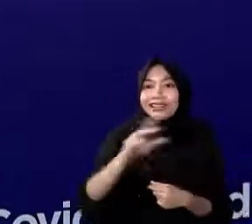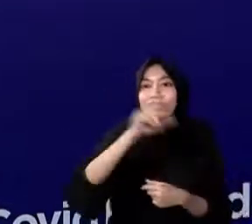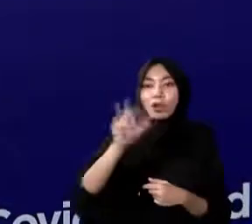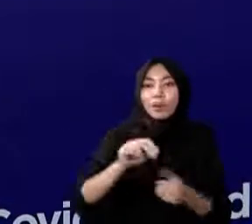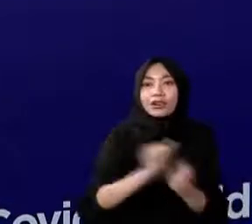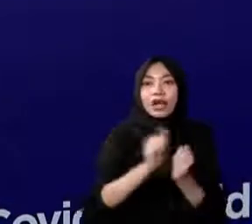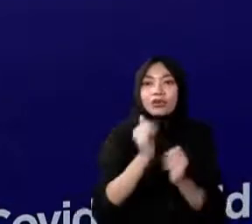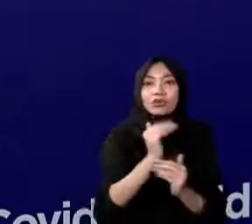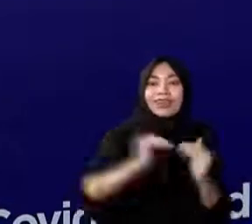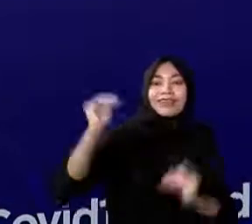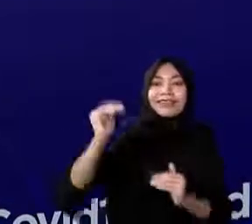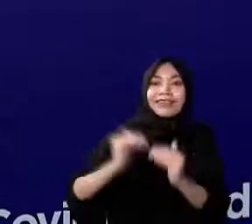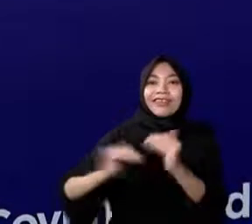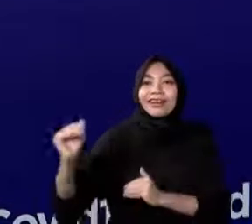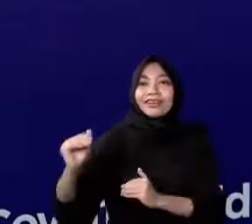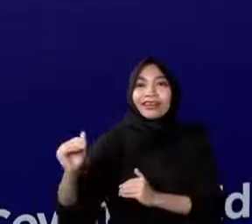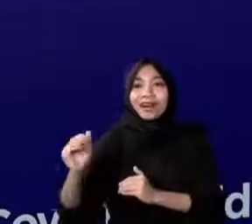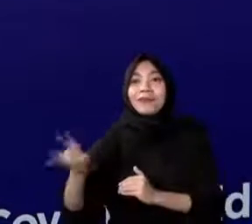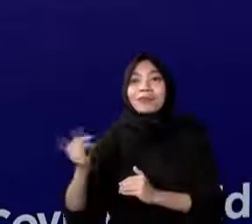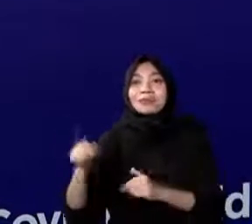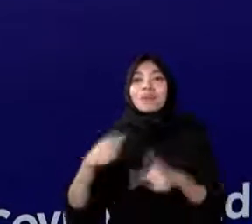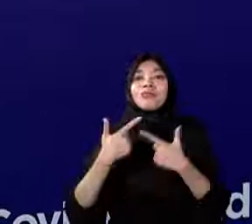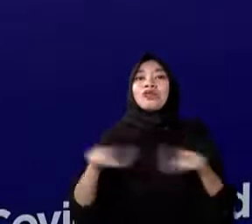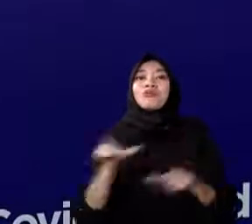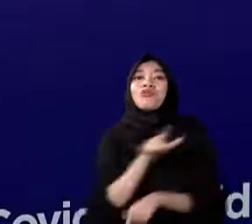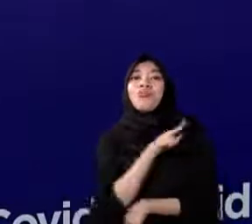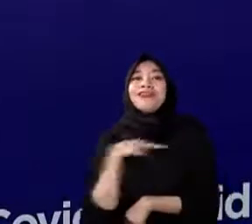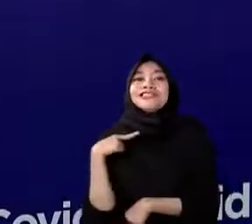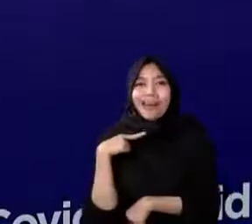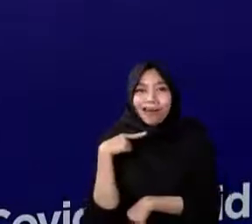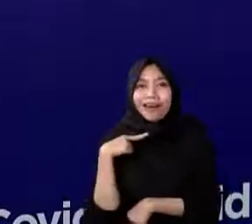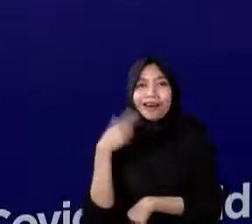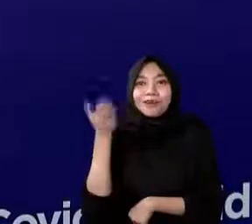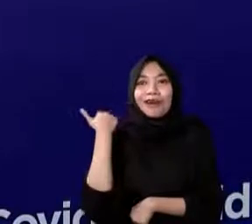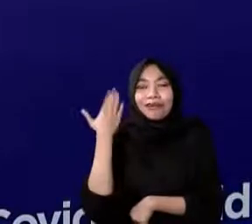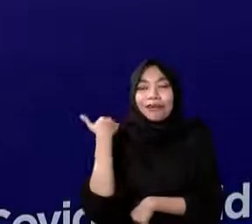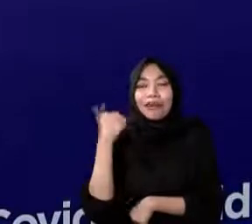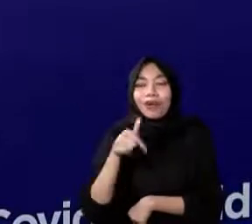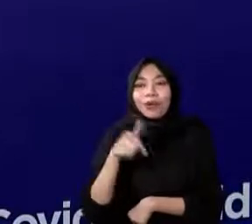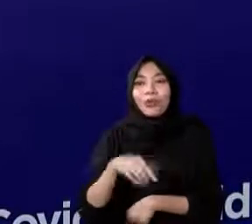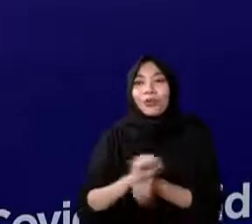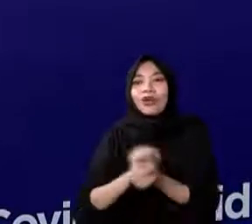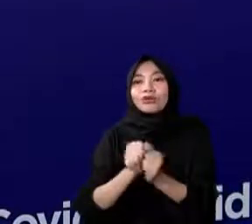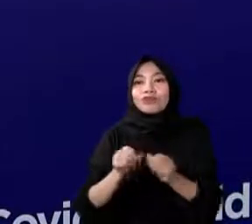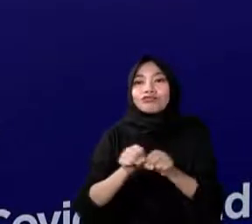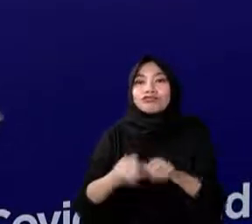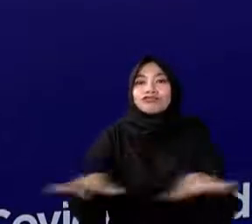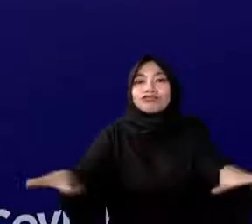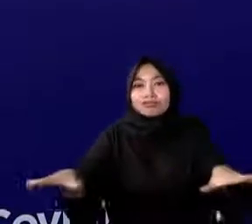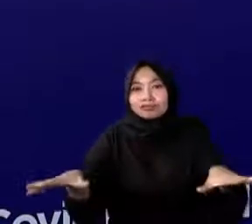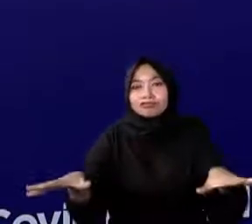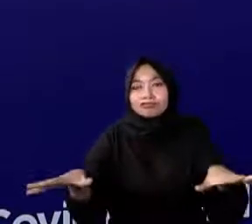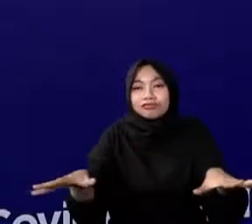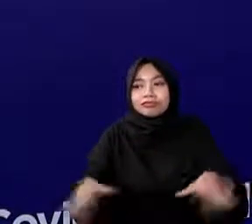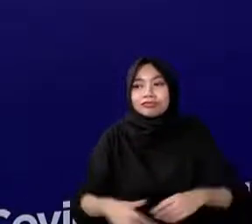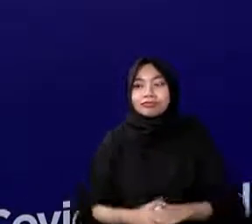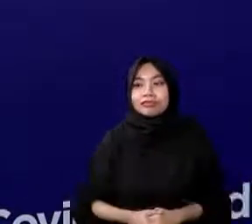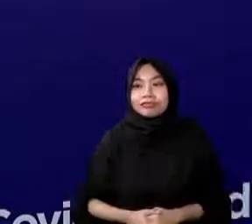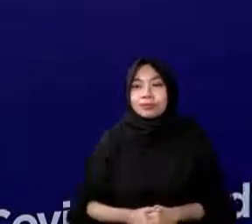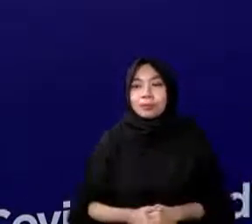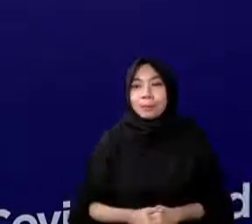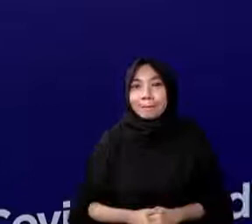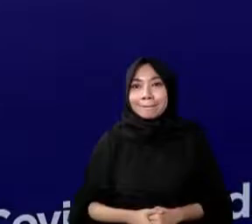kasus yang cukup signifikan pasca libur panjang. Jadi memang ada dua hal yang juga mungkin turut berpengaruh, terutama pada beberapa hari